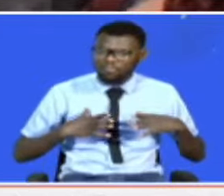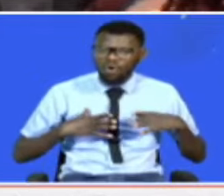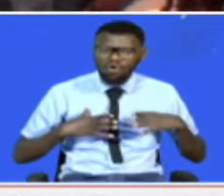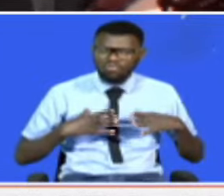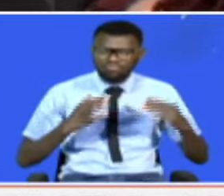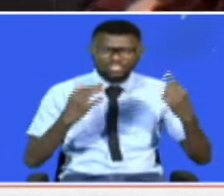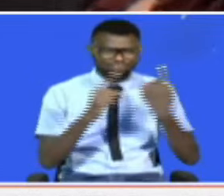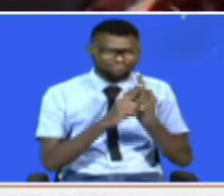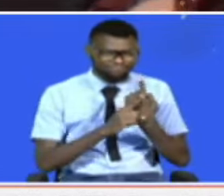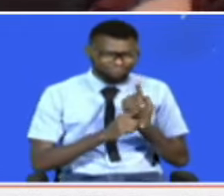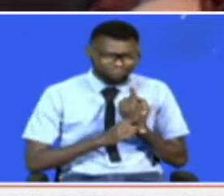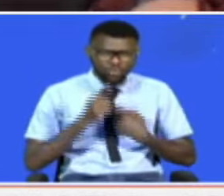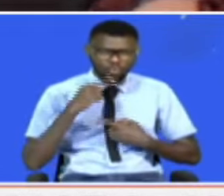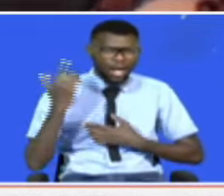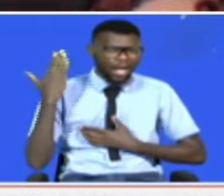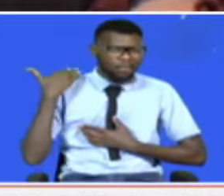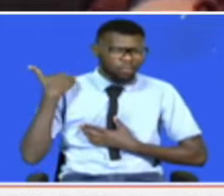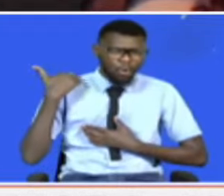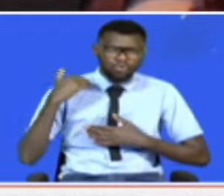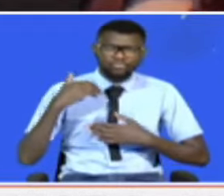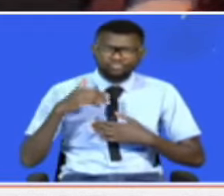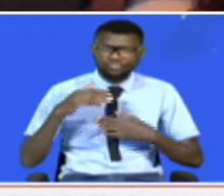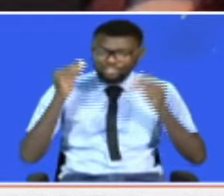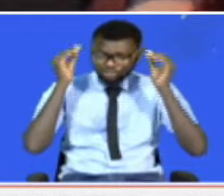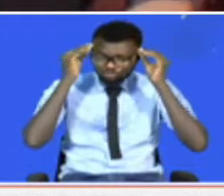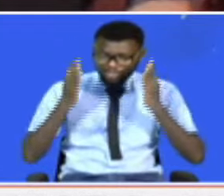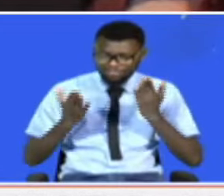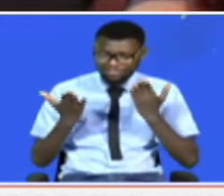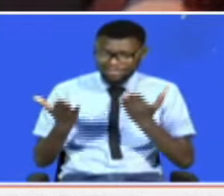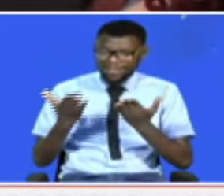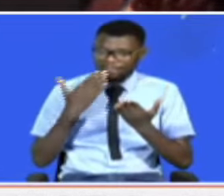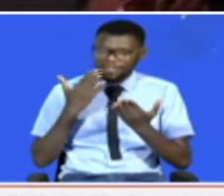mashuhuri waliosomea shule hiyo kuingilia kati. And through our lobbying and request, leo niko na furaha sana, and I want